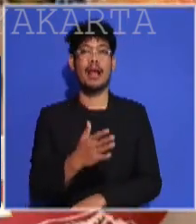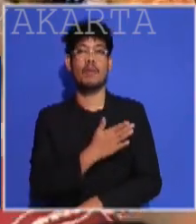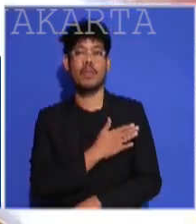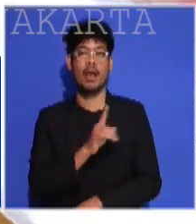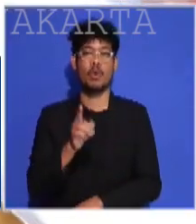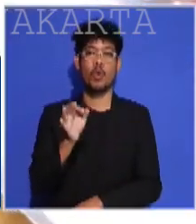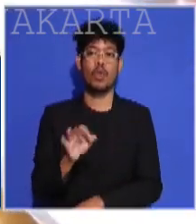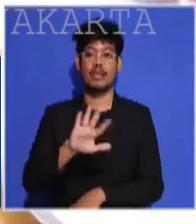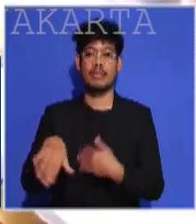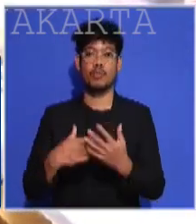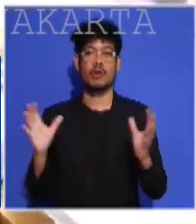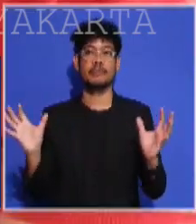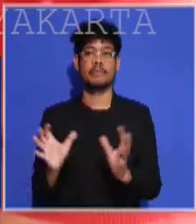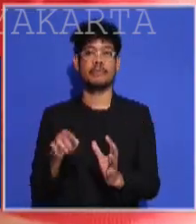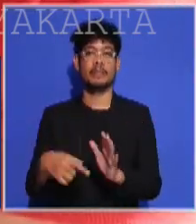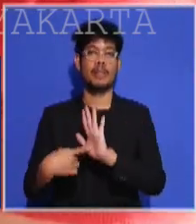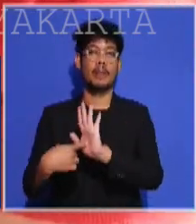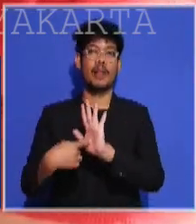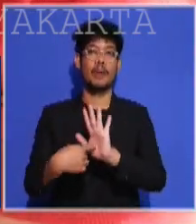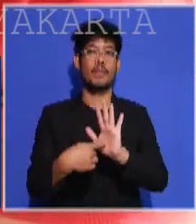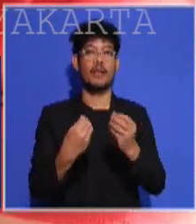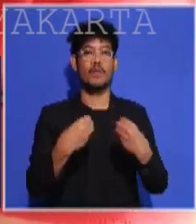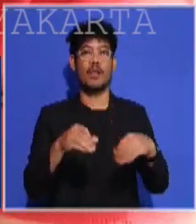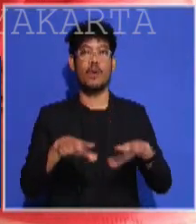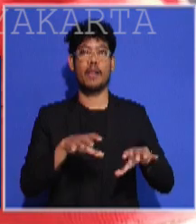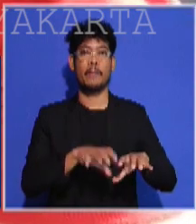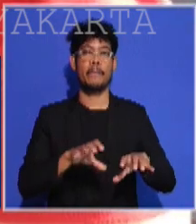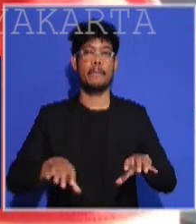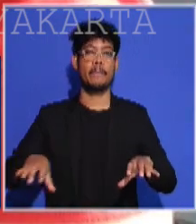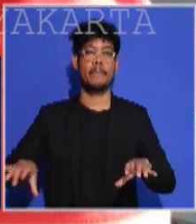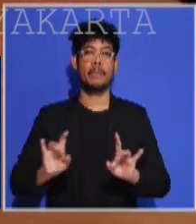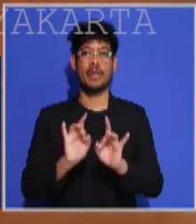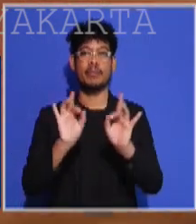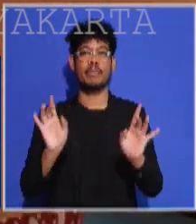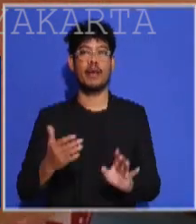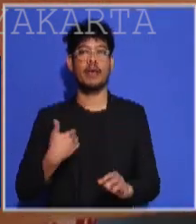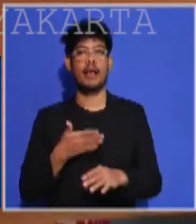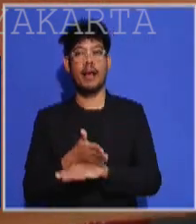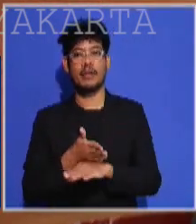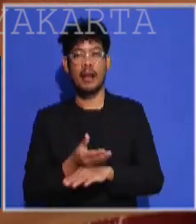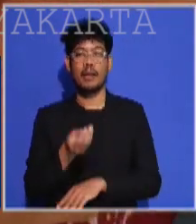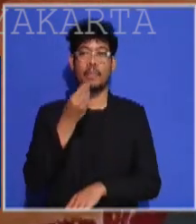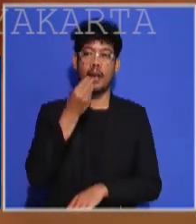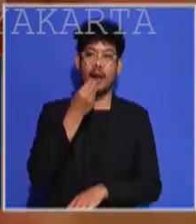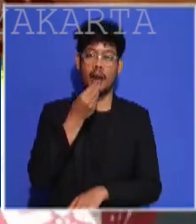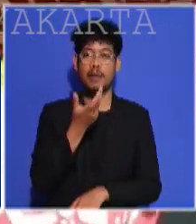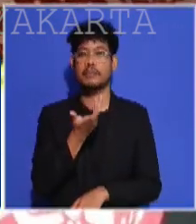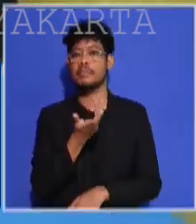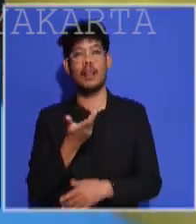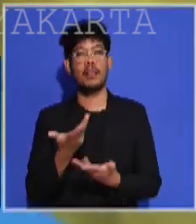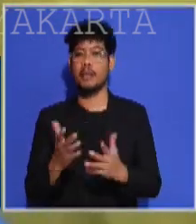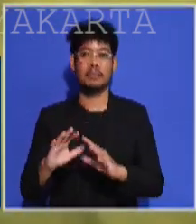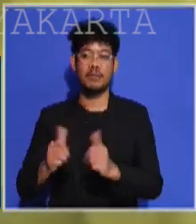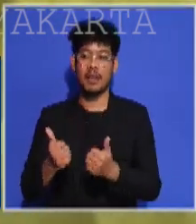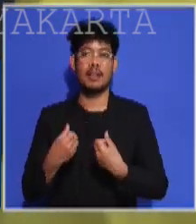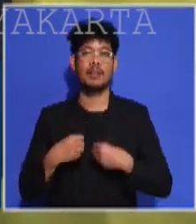berpartisipasi mengenalkan produk-produk usahanya dari bermacam jenis seperti produk kerajinan kuliner hingga olahan hasil bumi